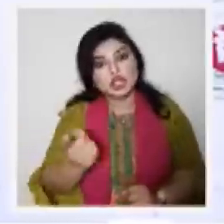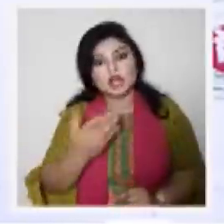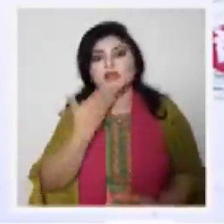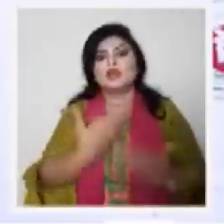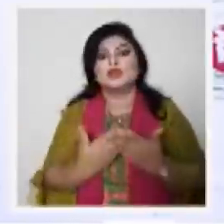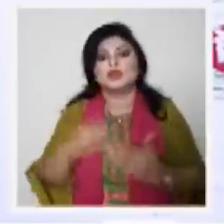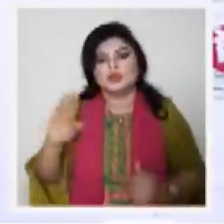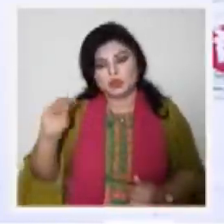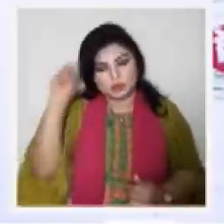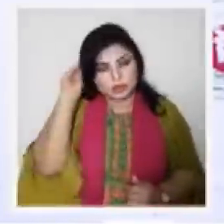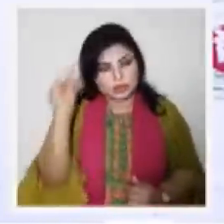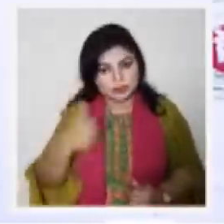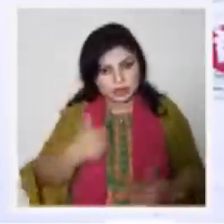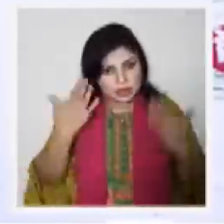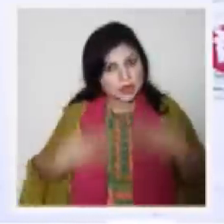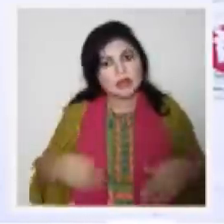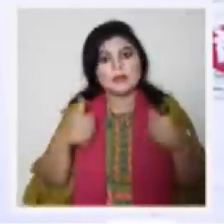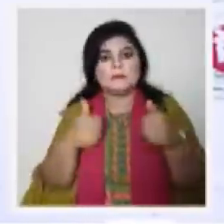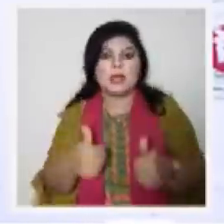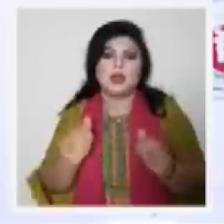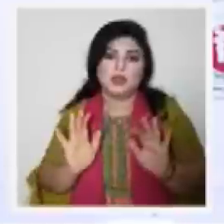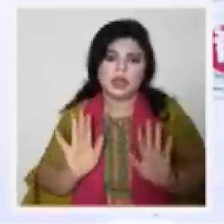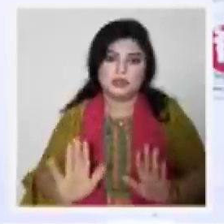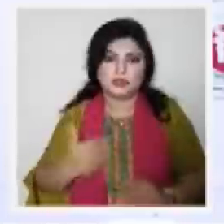পরবর্তী সময় সুস্থ থাকতে পারবো এবং এই রোগকে প্রতিরোধ